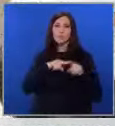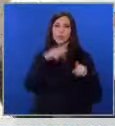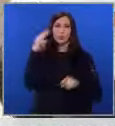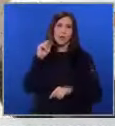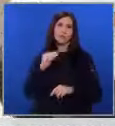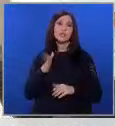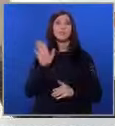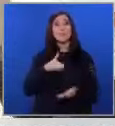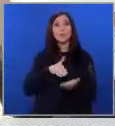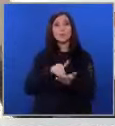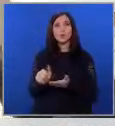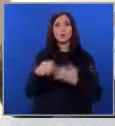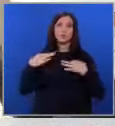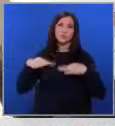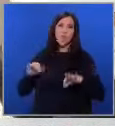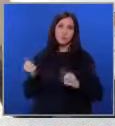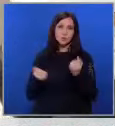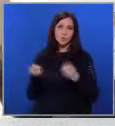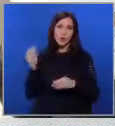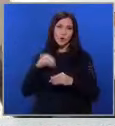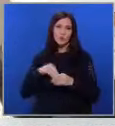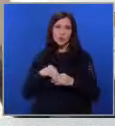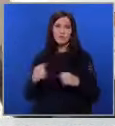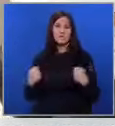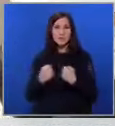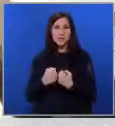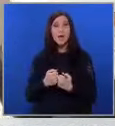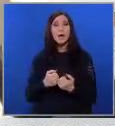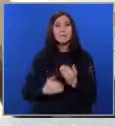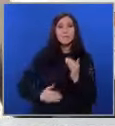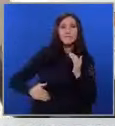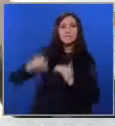ще протестират освобождаването на шофьора, участвал в инцидента пред по-горна инстанция.